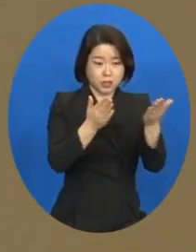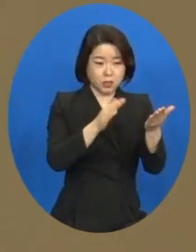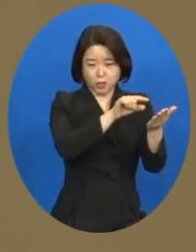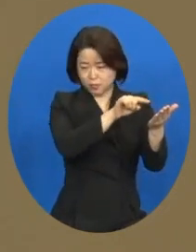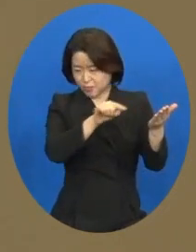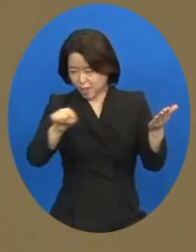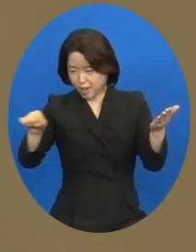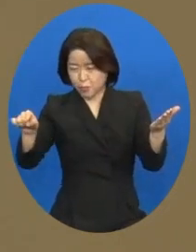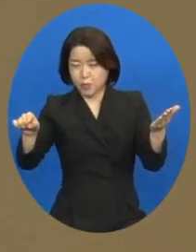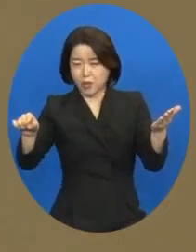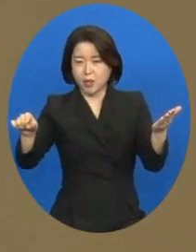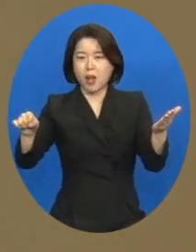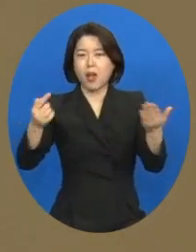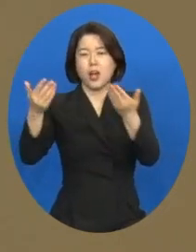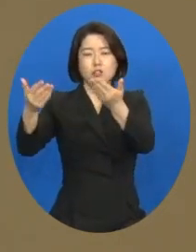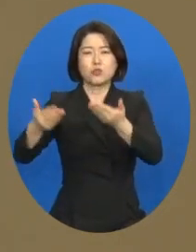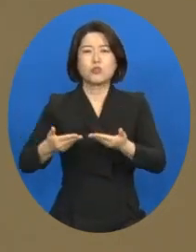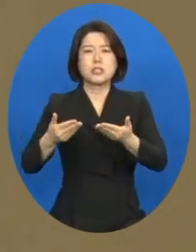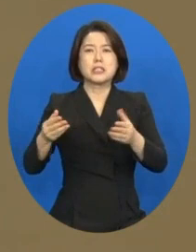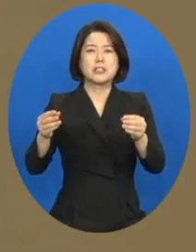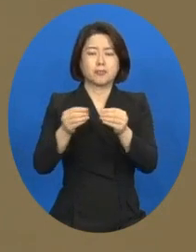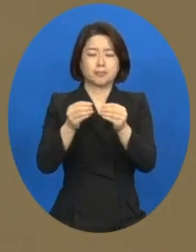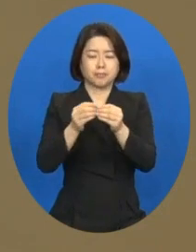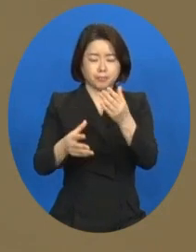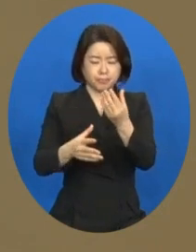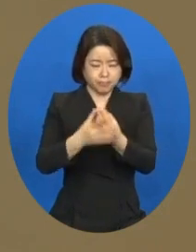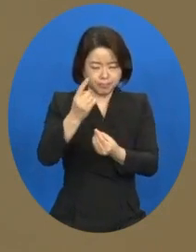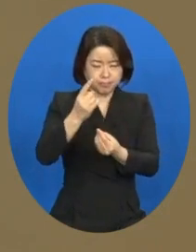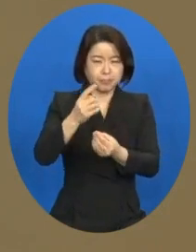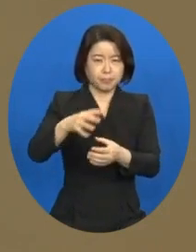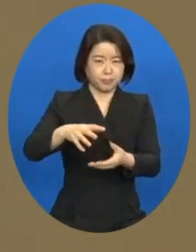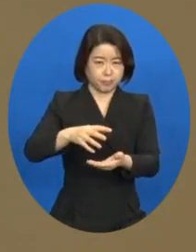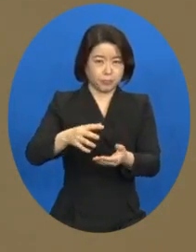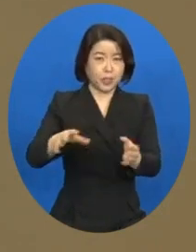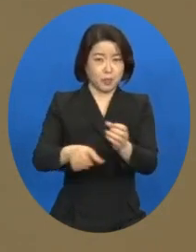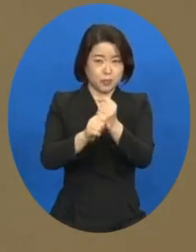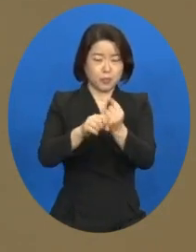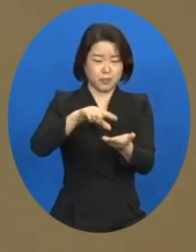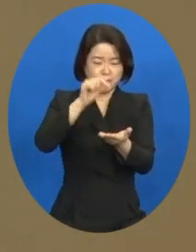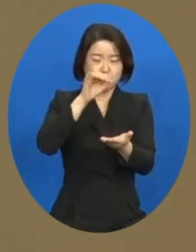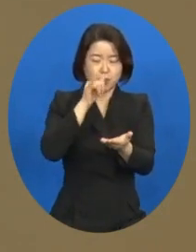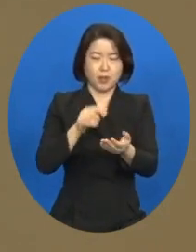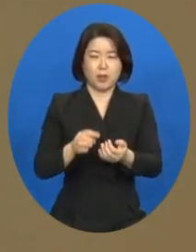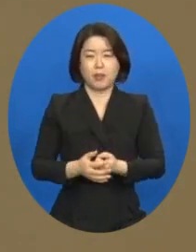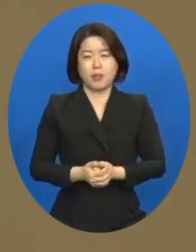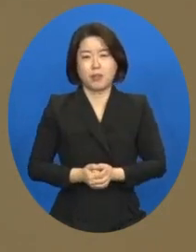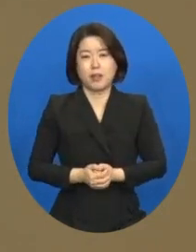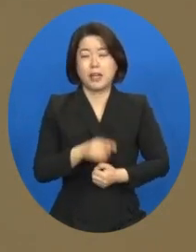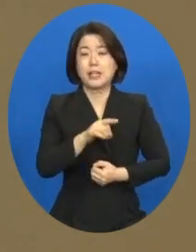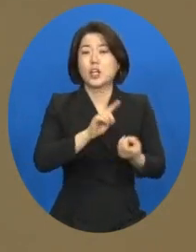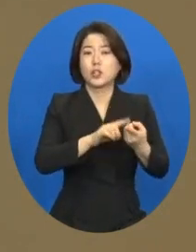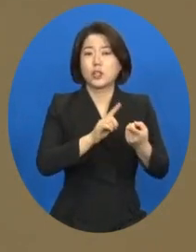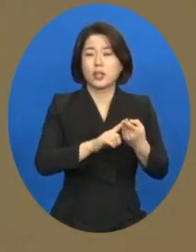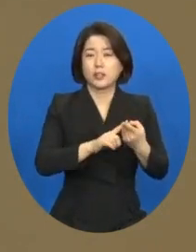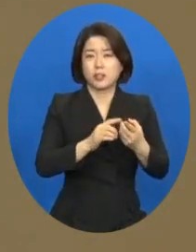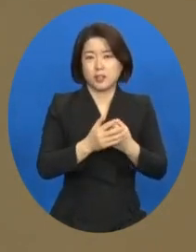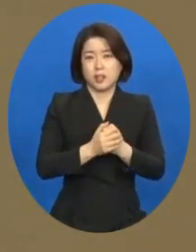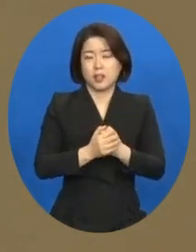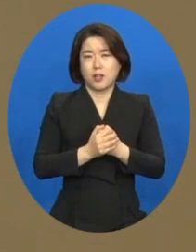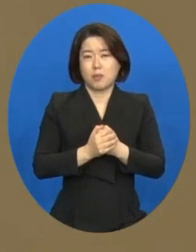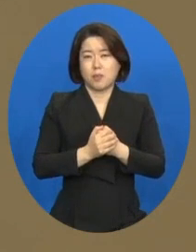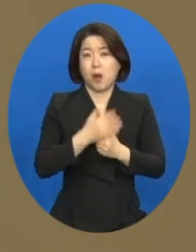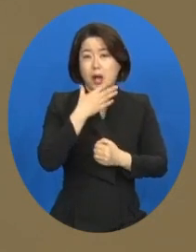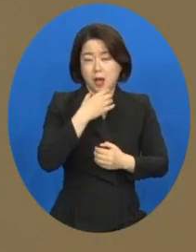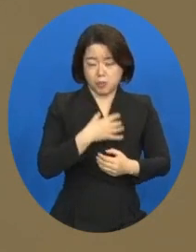주시는 하나님의 메시지예요. 여호수아가 그 사실을 자기도 경험했고